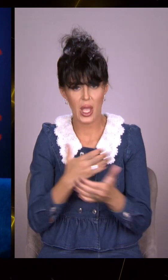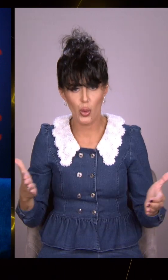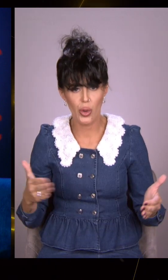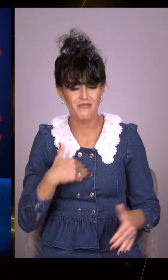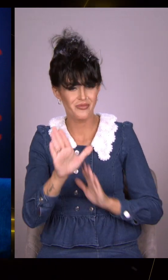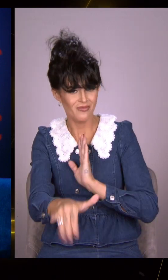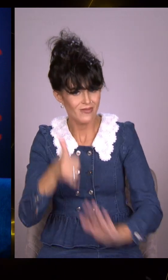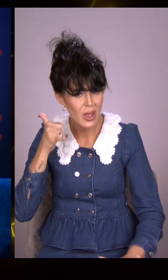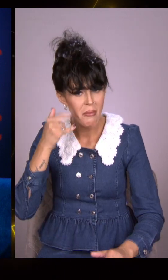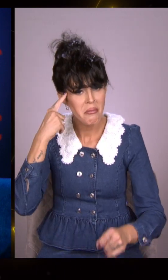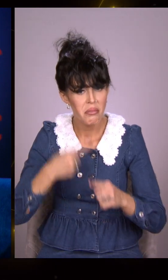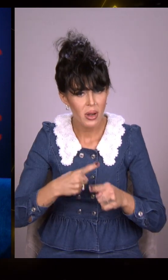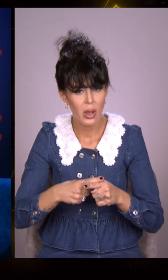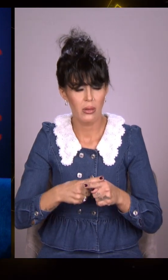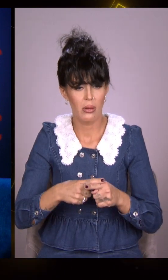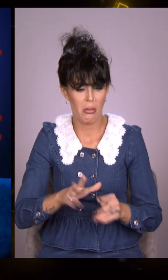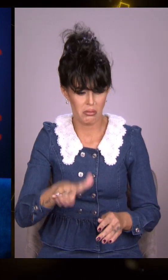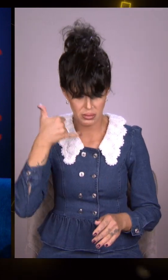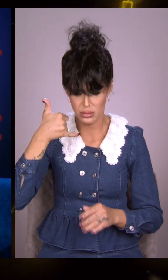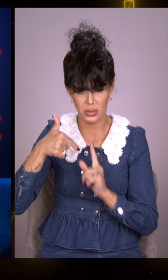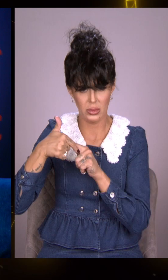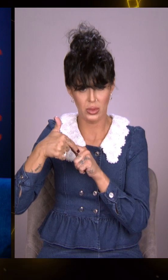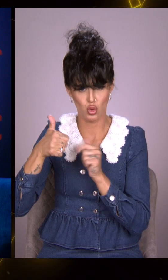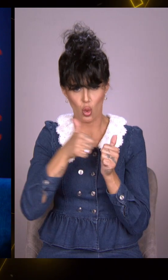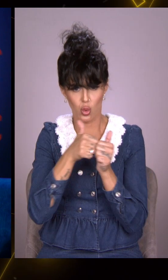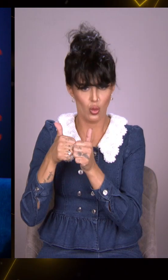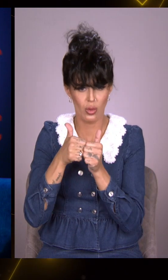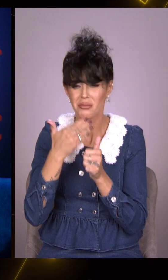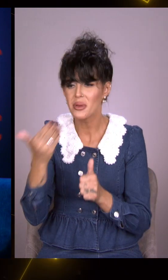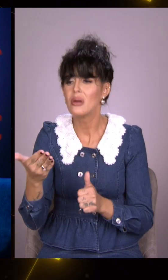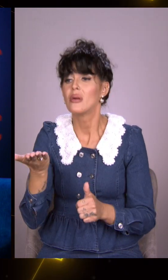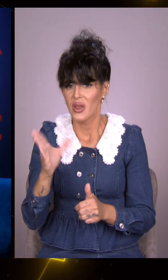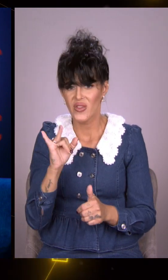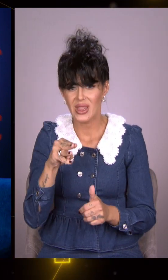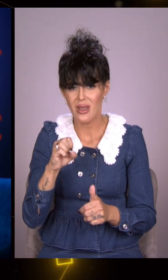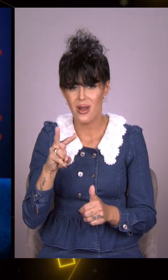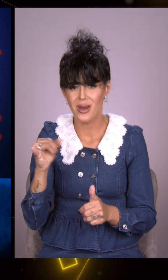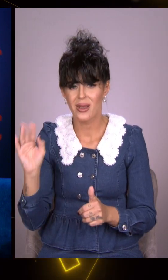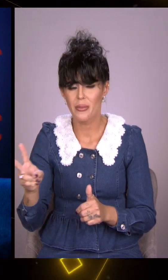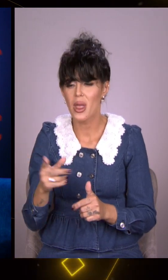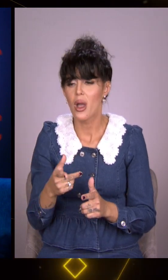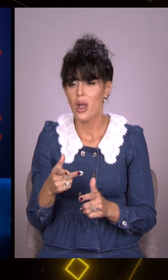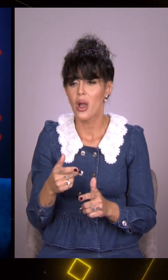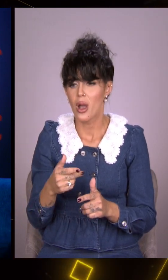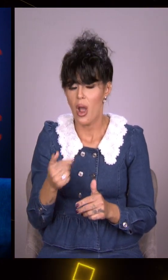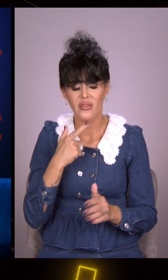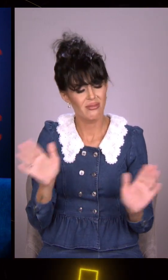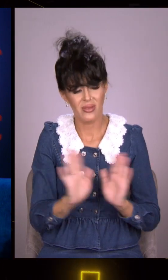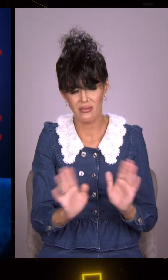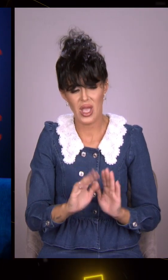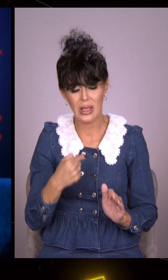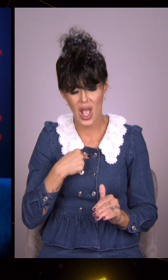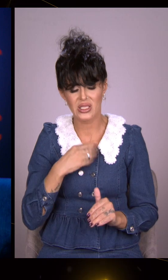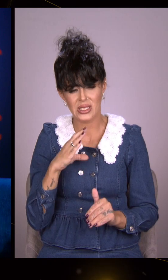номер брата і підняв трубку сусід. Я кажу: «Віталік». Він каже: «Аня, це не Віталік, це